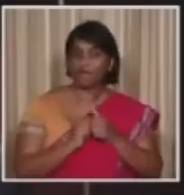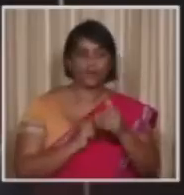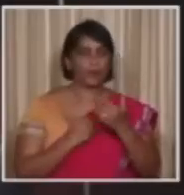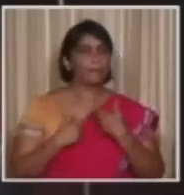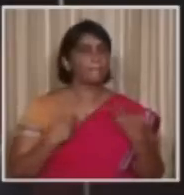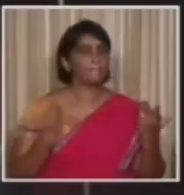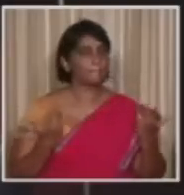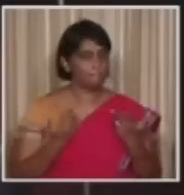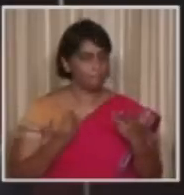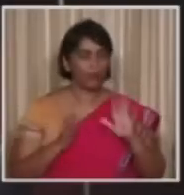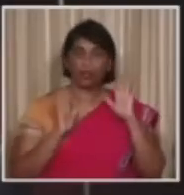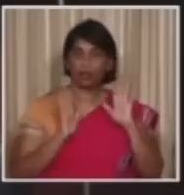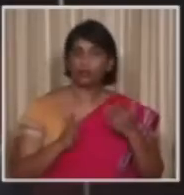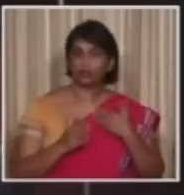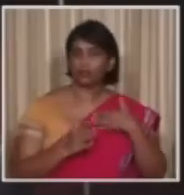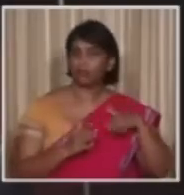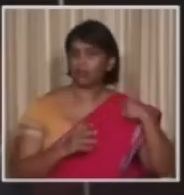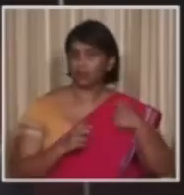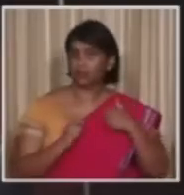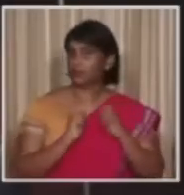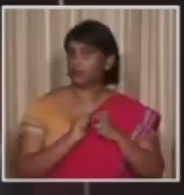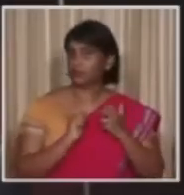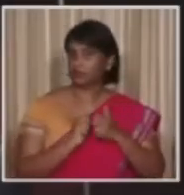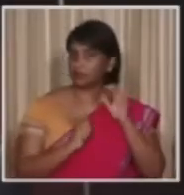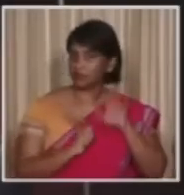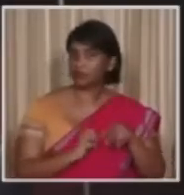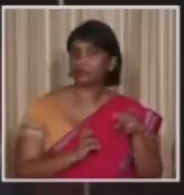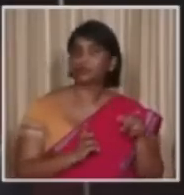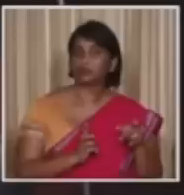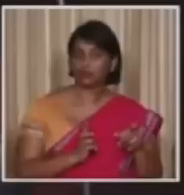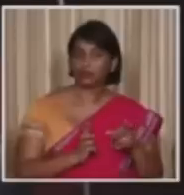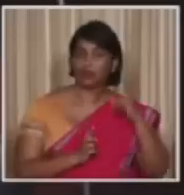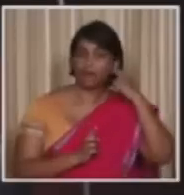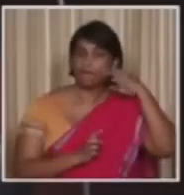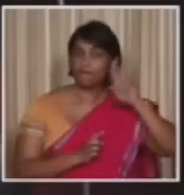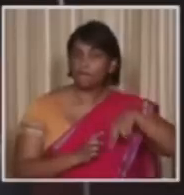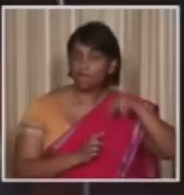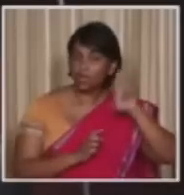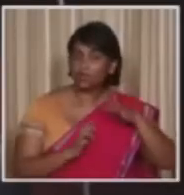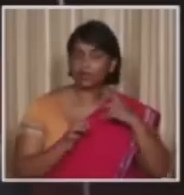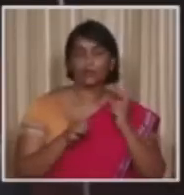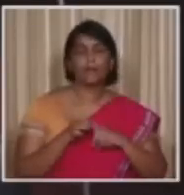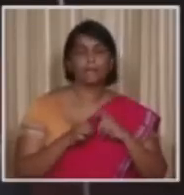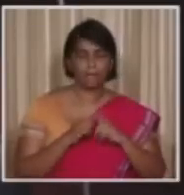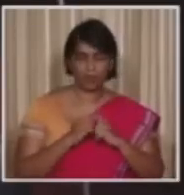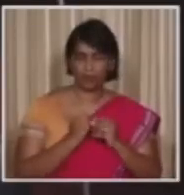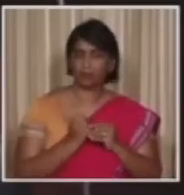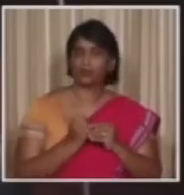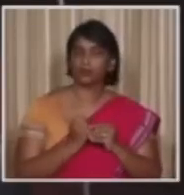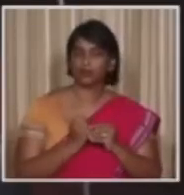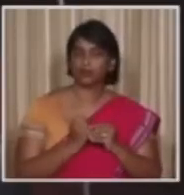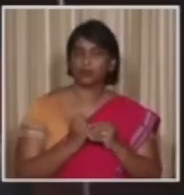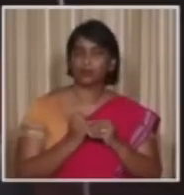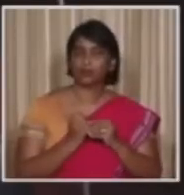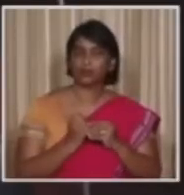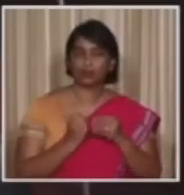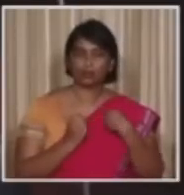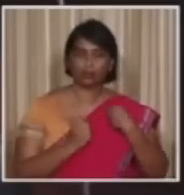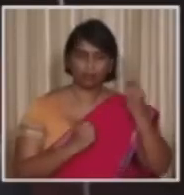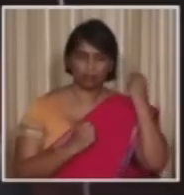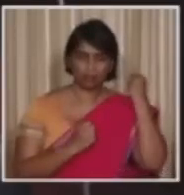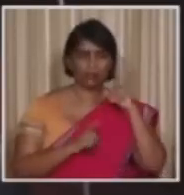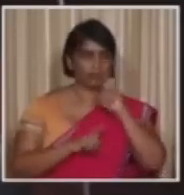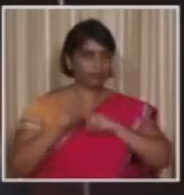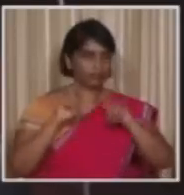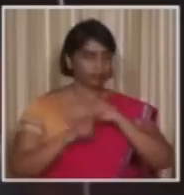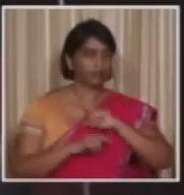බෑ. නමුත් අපිට තියෙන මූලික ගැටලුව ඇවිල්ලා විශ්වාසය පිළිබඳ ප්‍රශ්නයක් තියෙන්නේ. මම මේ ළඟදී කතා